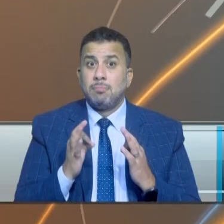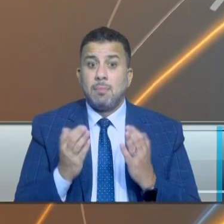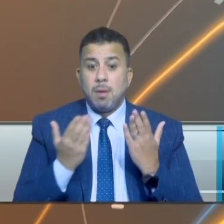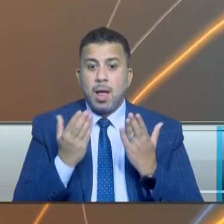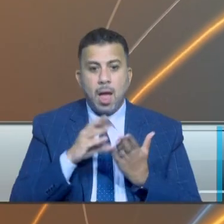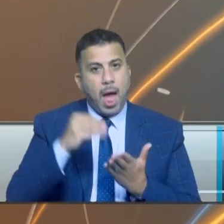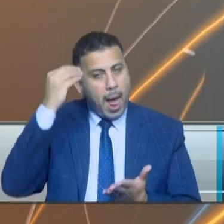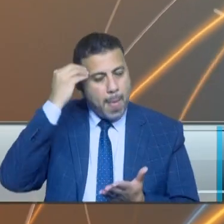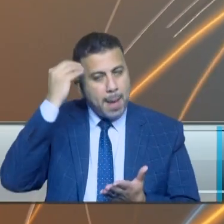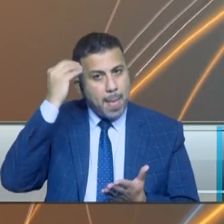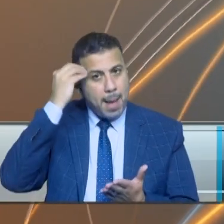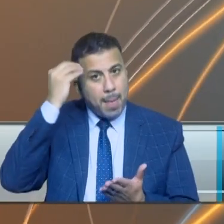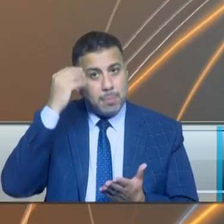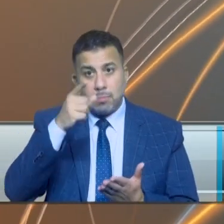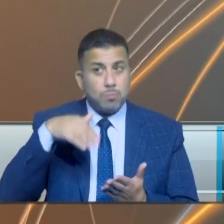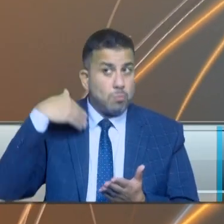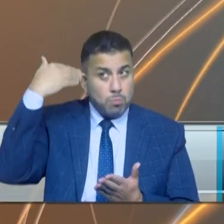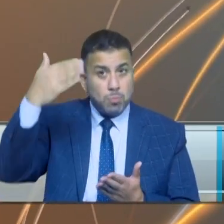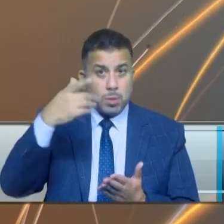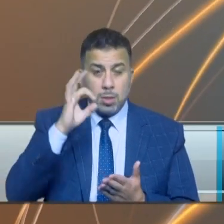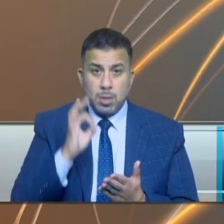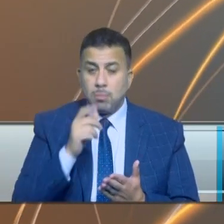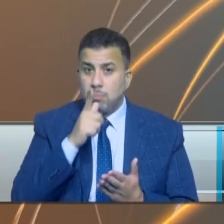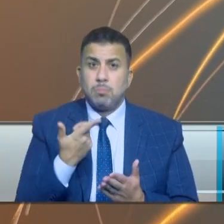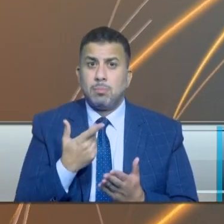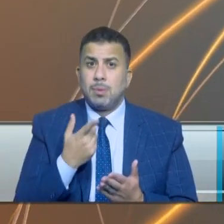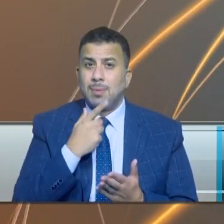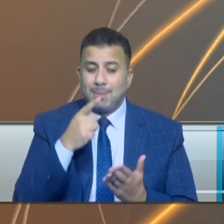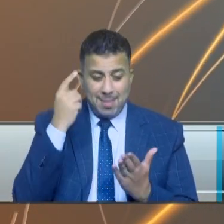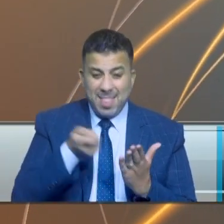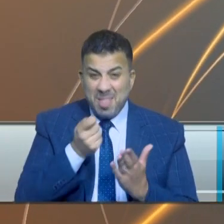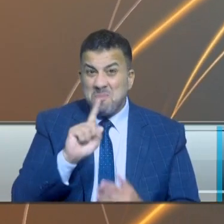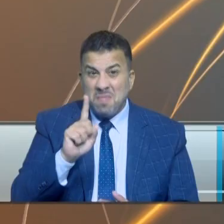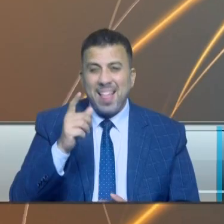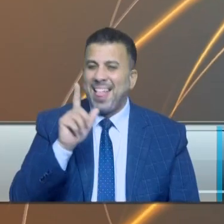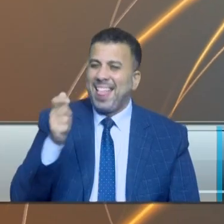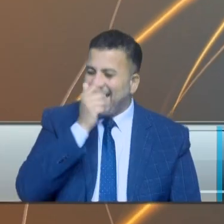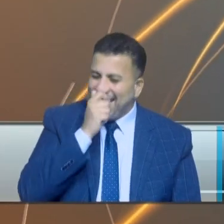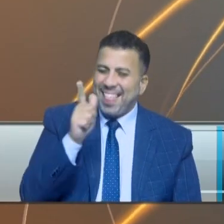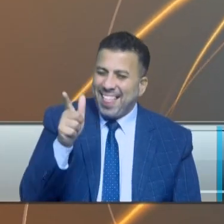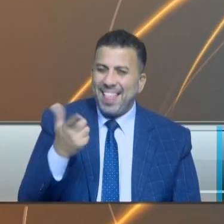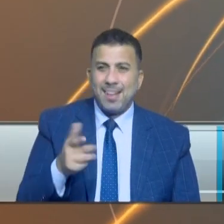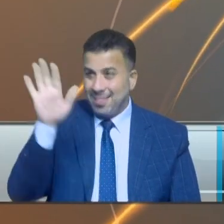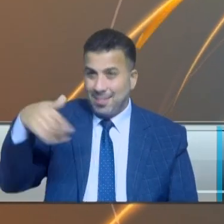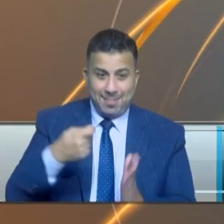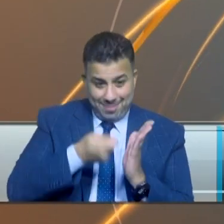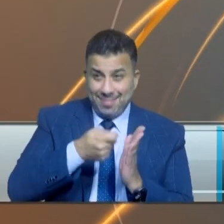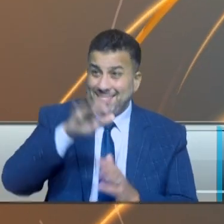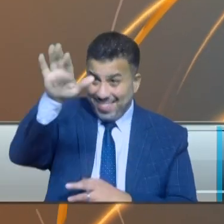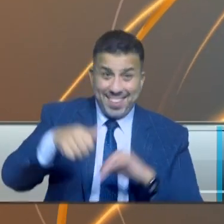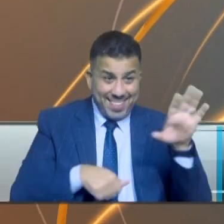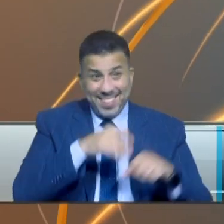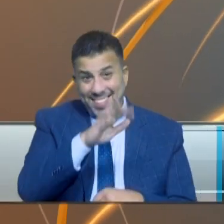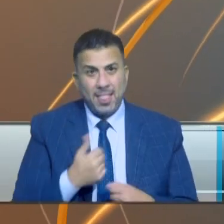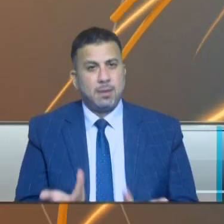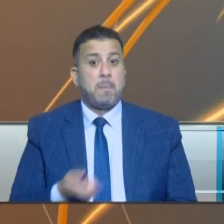هذا علم. وعلم بكرة أنت لما تجابه لك الناس حتى بتضحك عليك يعني، بيروح عند واحد تعال اكتب لي. الله أكبر، إذا أنت